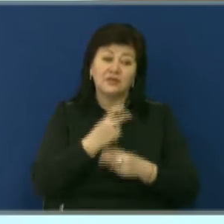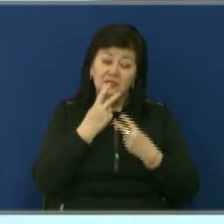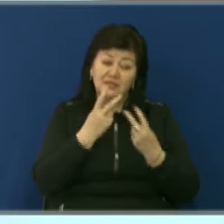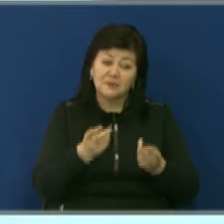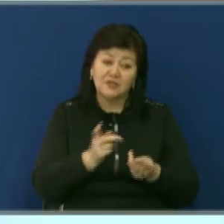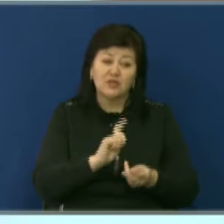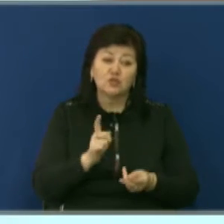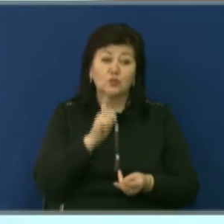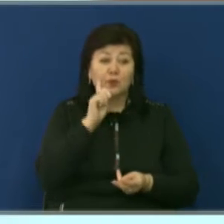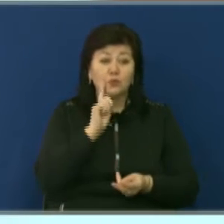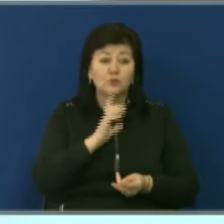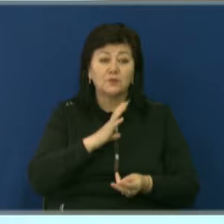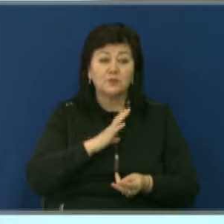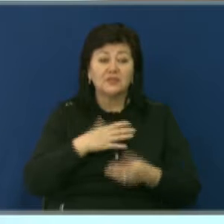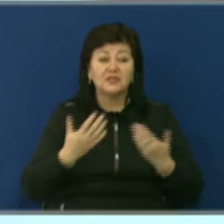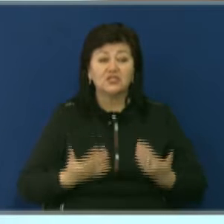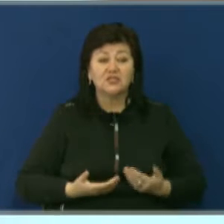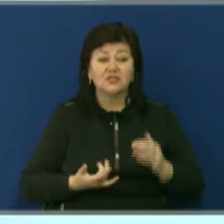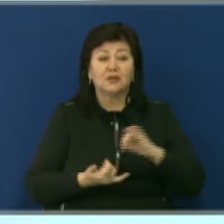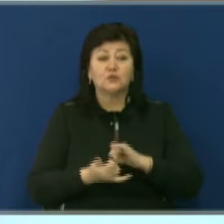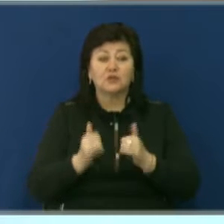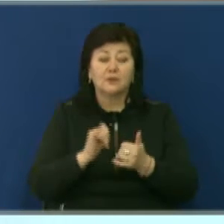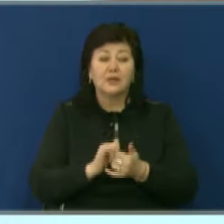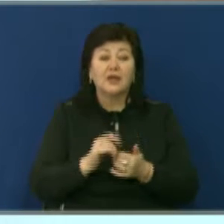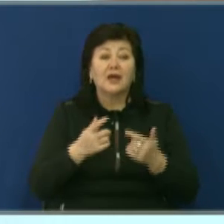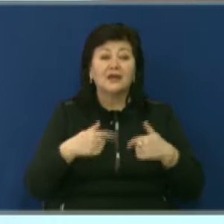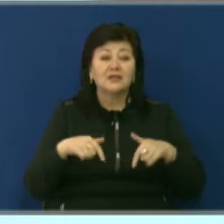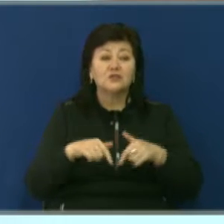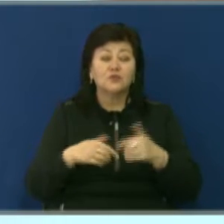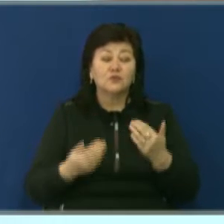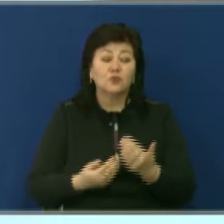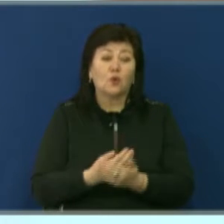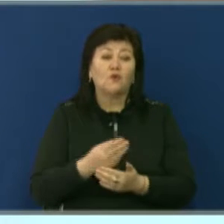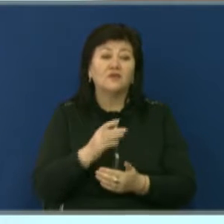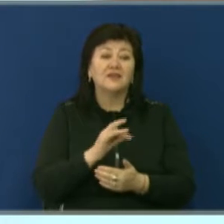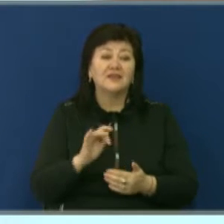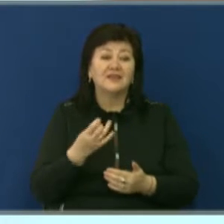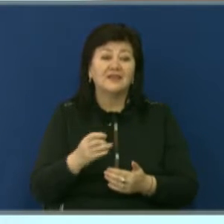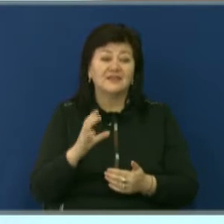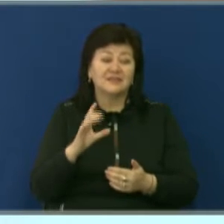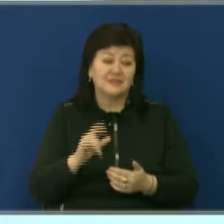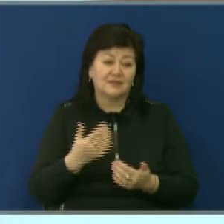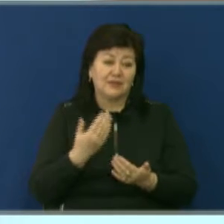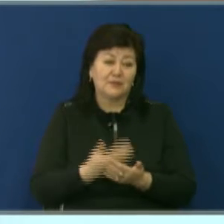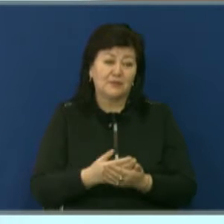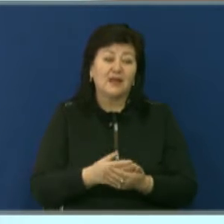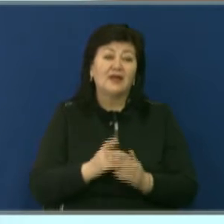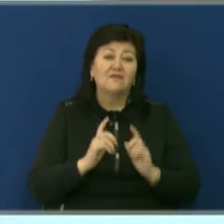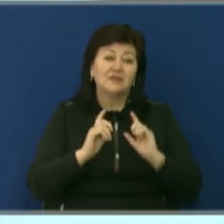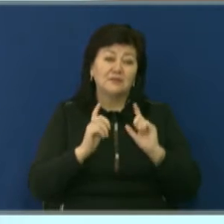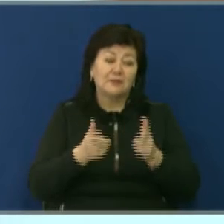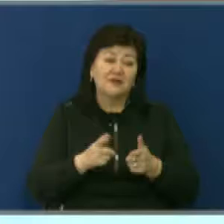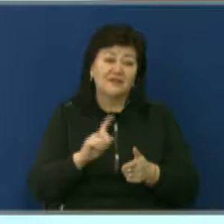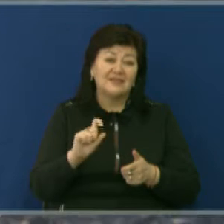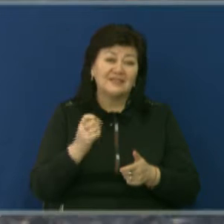тұрғындарға ыңғайлы болу үшін қосымша ұшу жолағынан рейстер ұйымдастырылады. Әуе кемелері Нұрсұлтан, Алматы, Зайсан бағытында